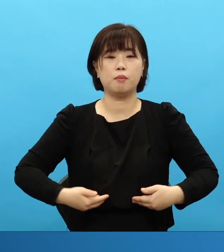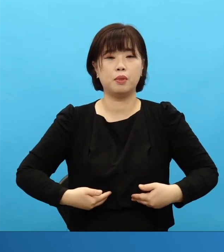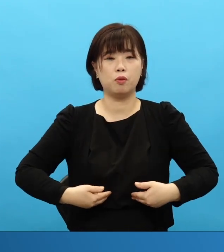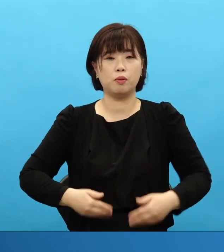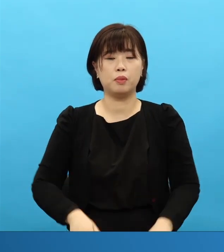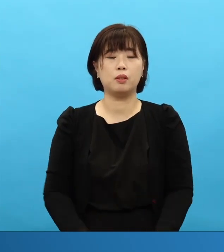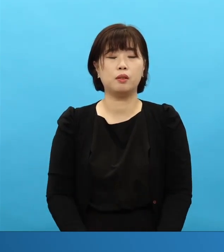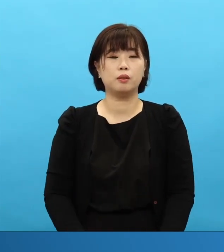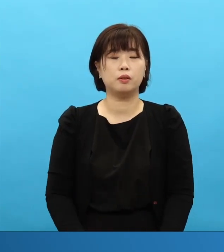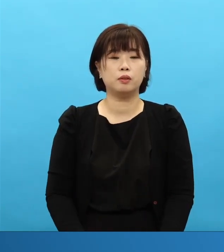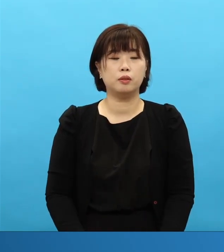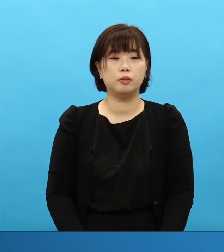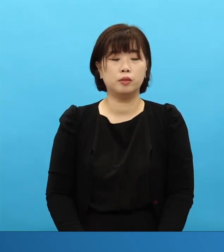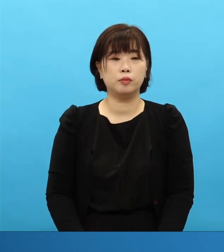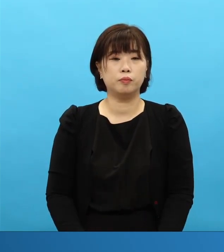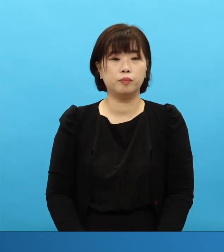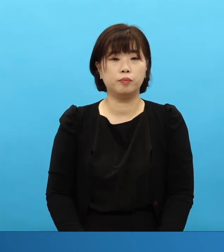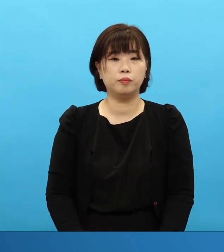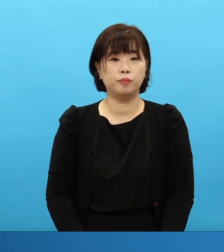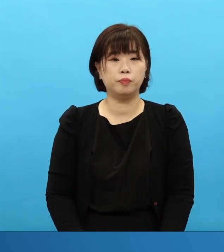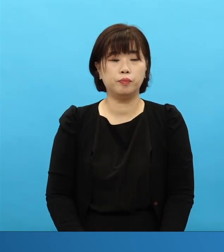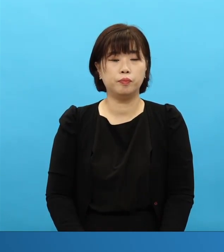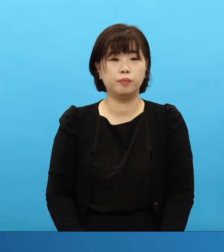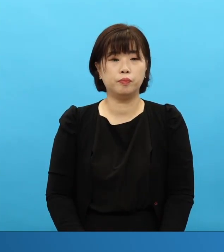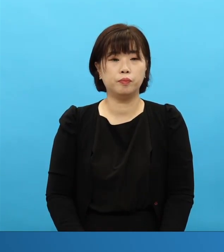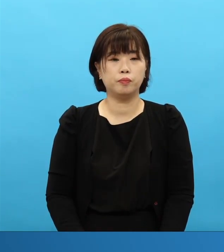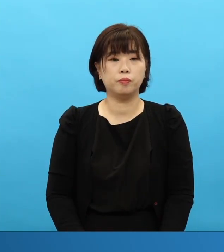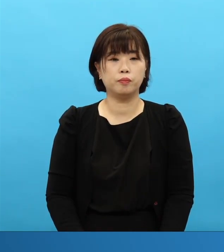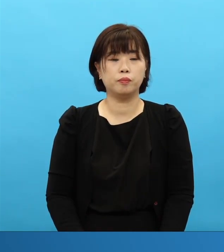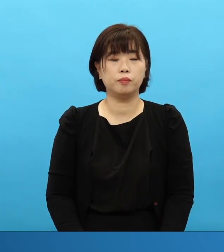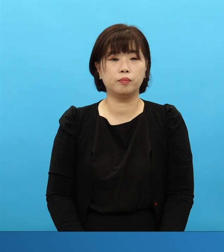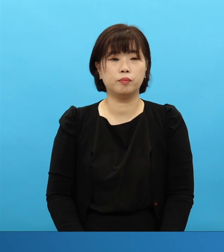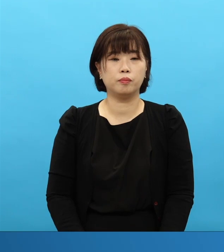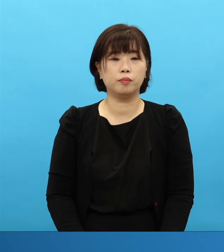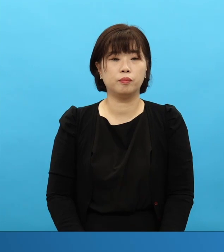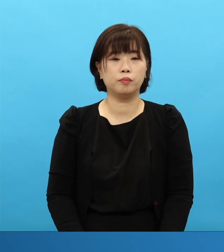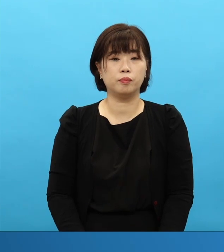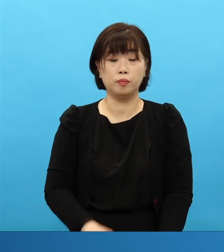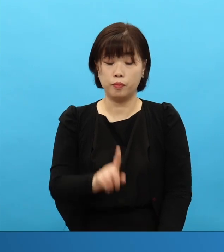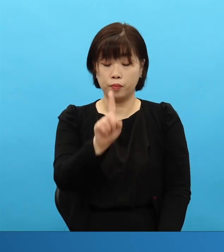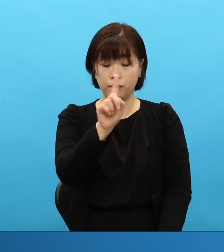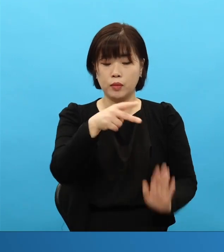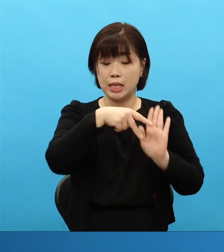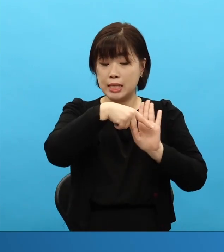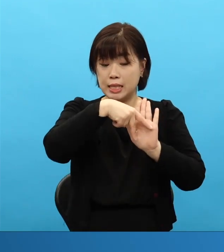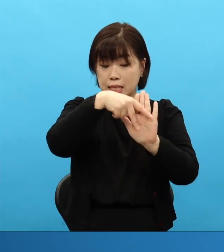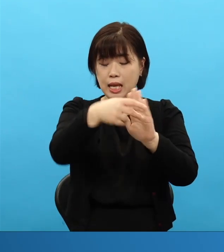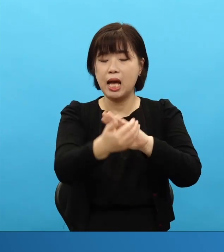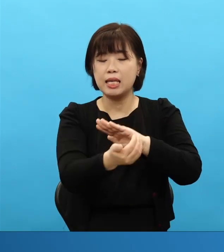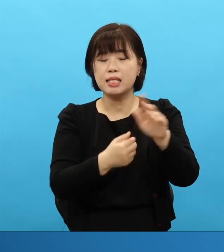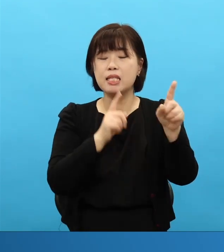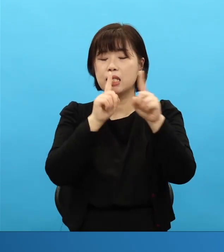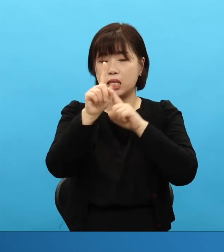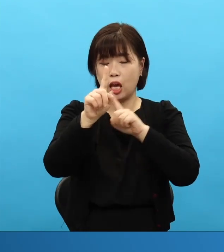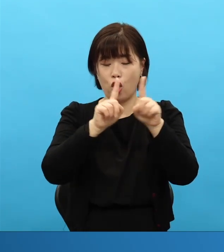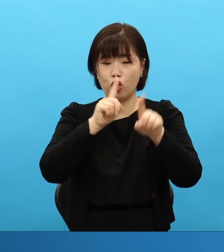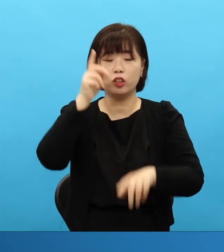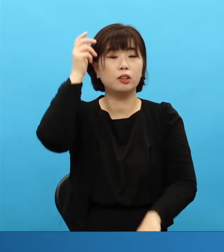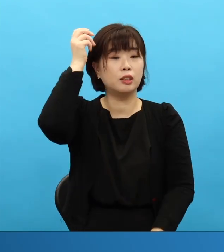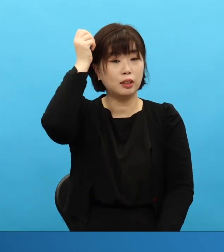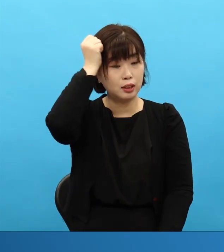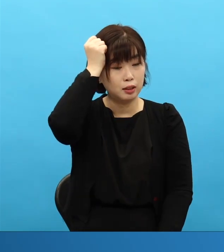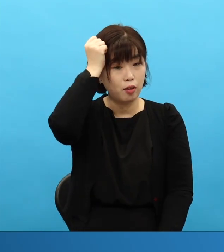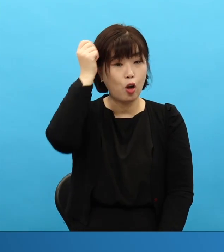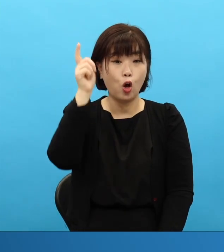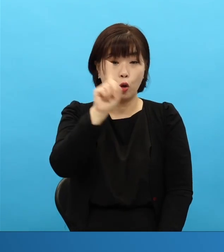그게 뭡니까? 这是指什么？ 이사야의 예언을 기억한 겁니다. 他记住了以赛亚的预言， 그러니까